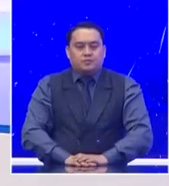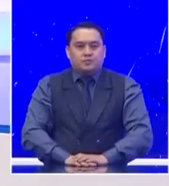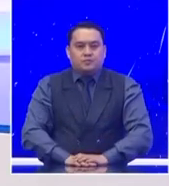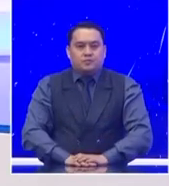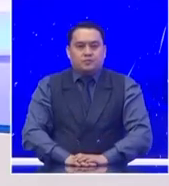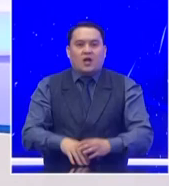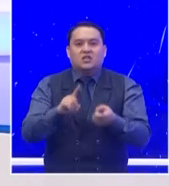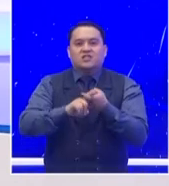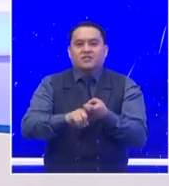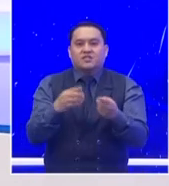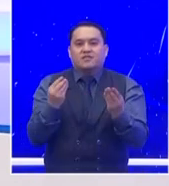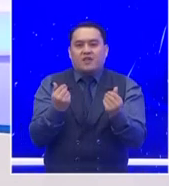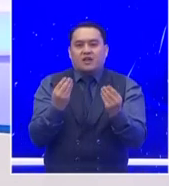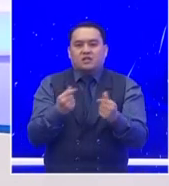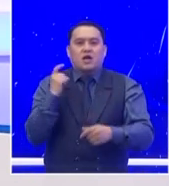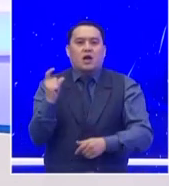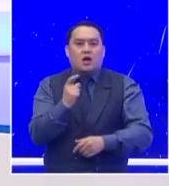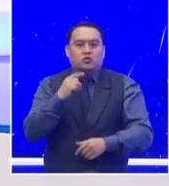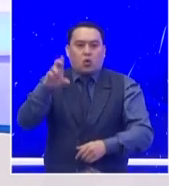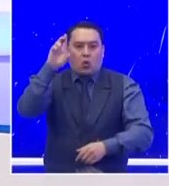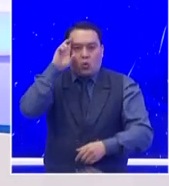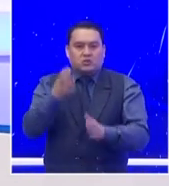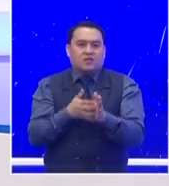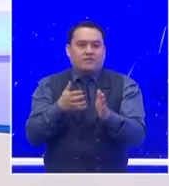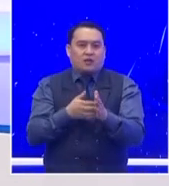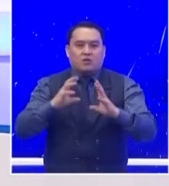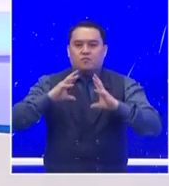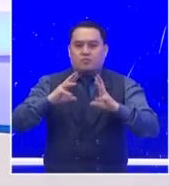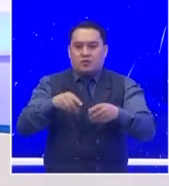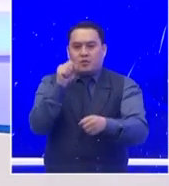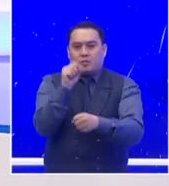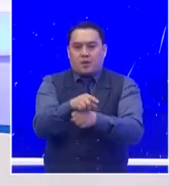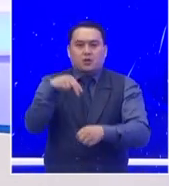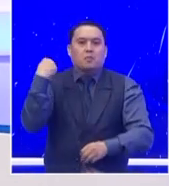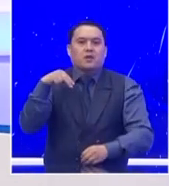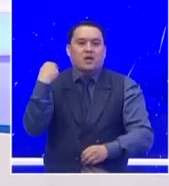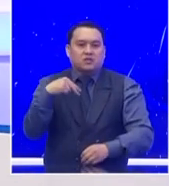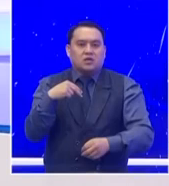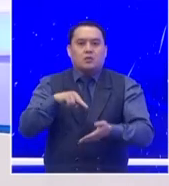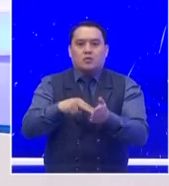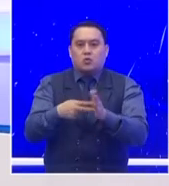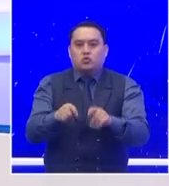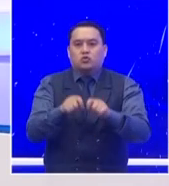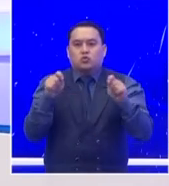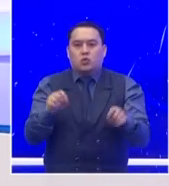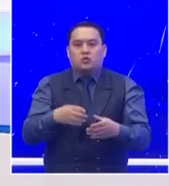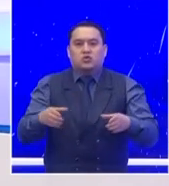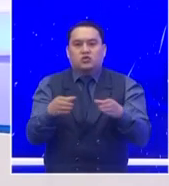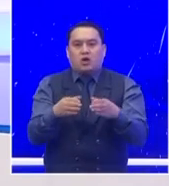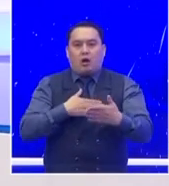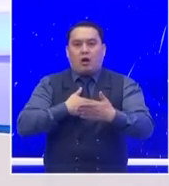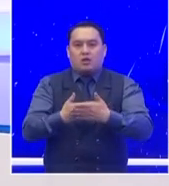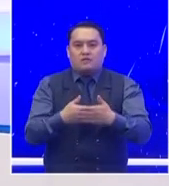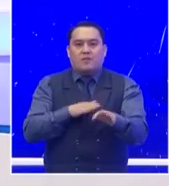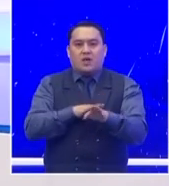В связи с финансово-экономической ситуацией в стране и в целом в мире по поручению Касым-Жомарта Токаева создан республиканский штаб